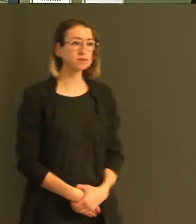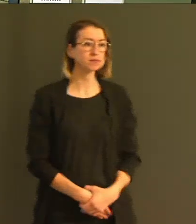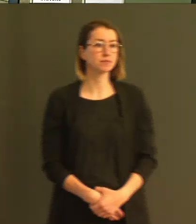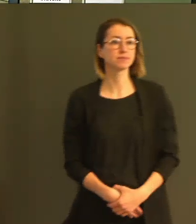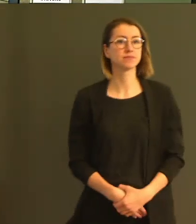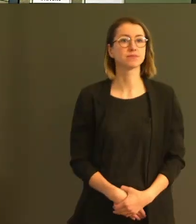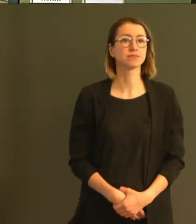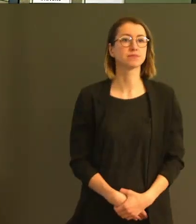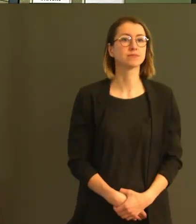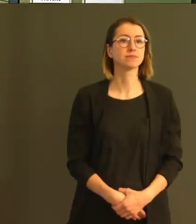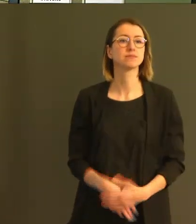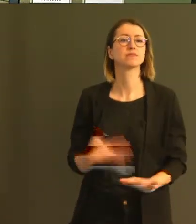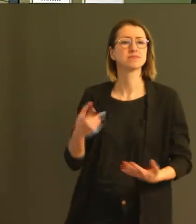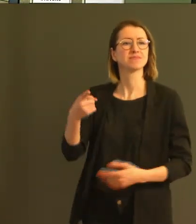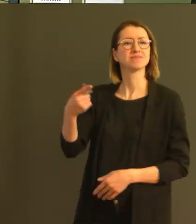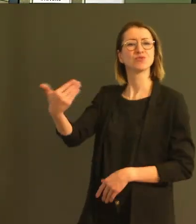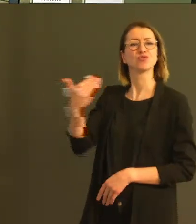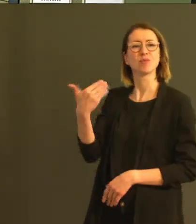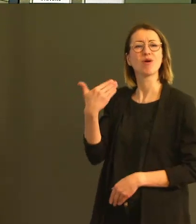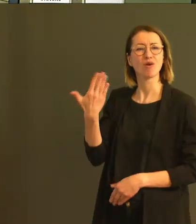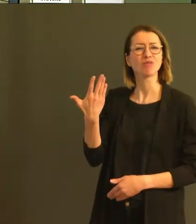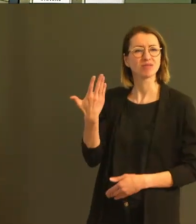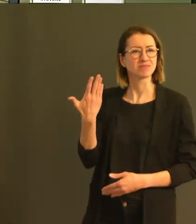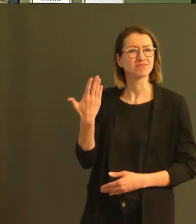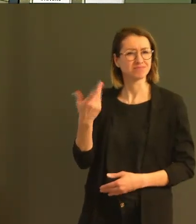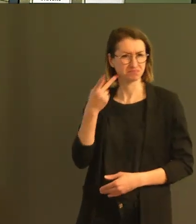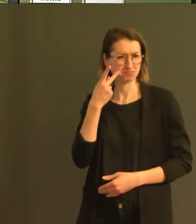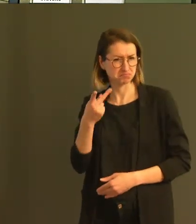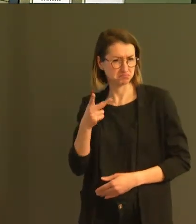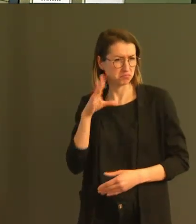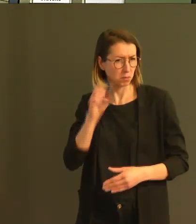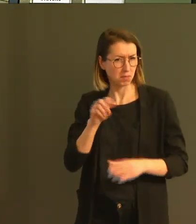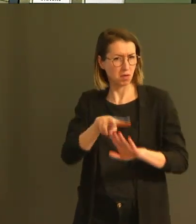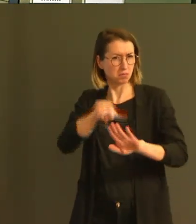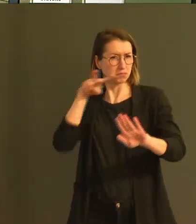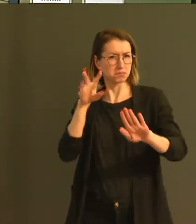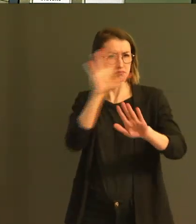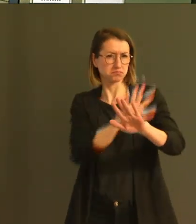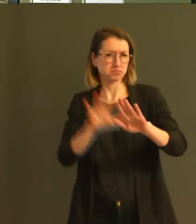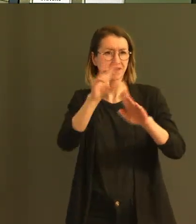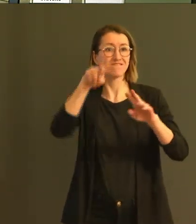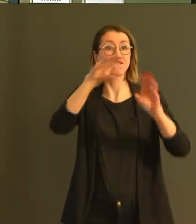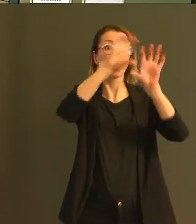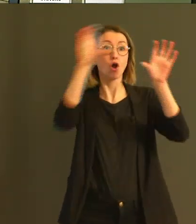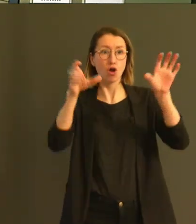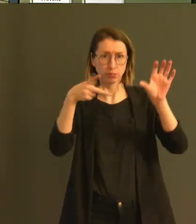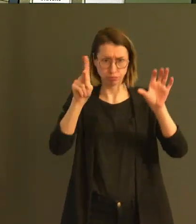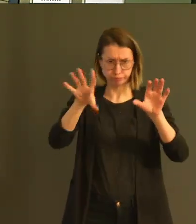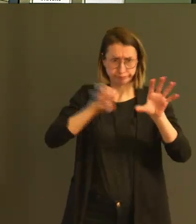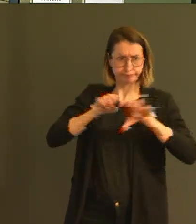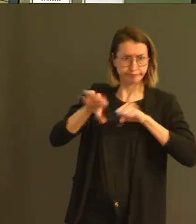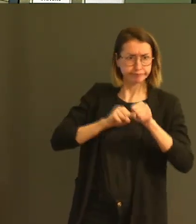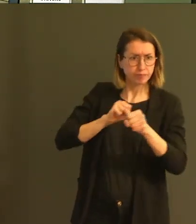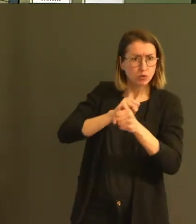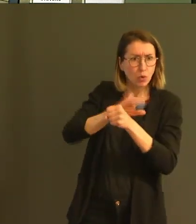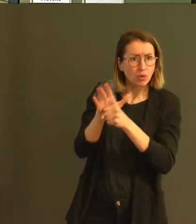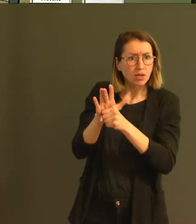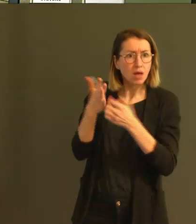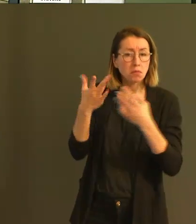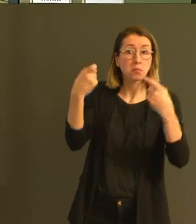comment expliquer le chiffre plus élevé de nouveaux cas en flandre et il dut un meilleur dépistage où le virus circule